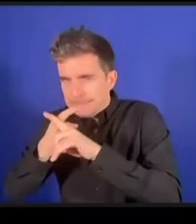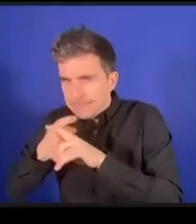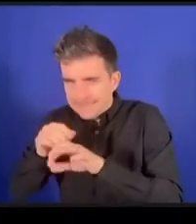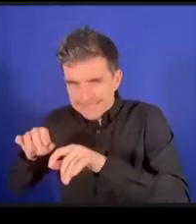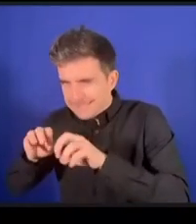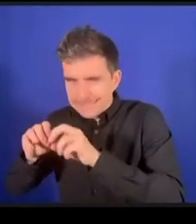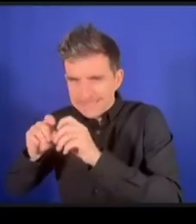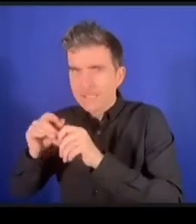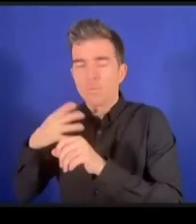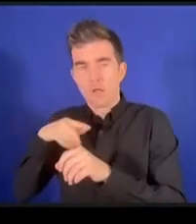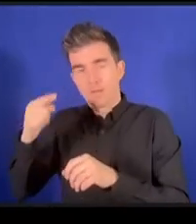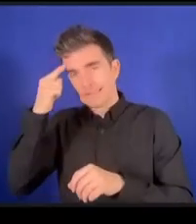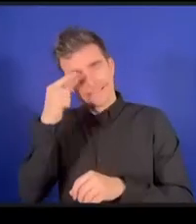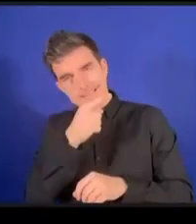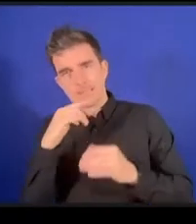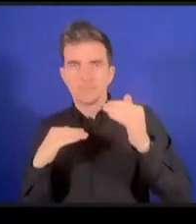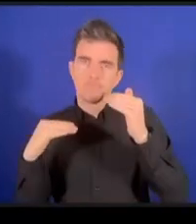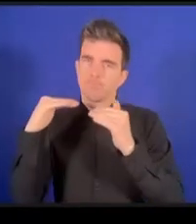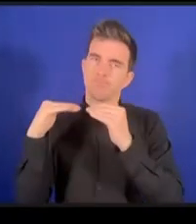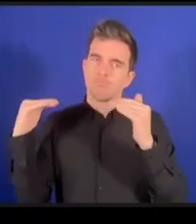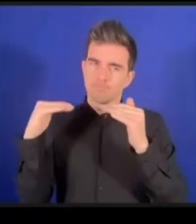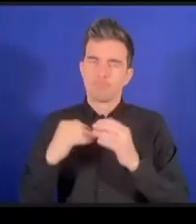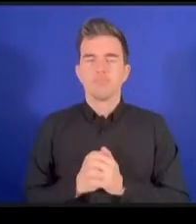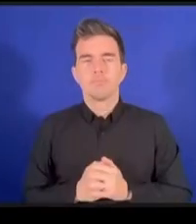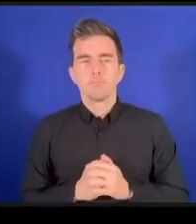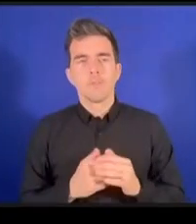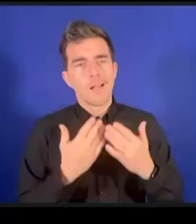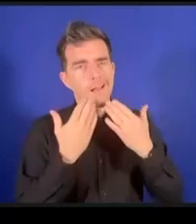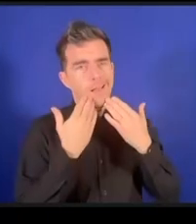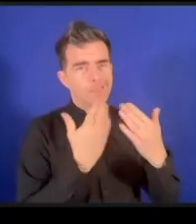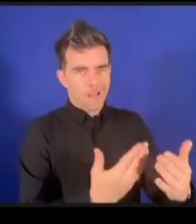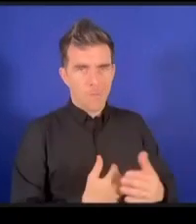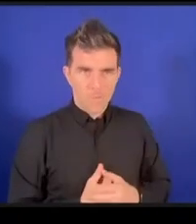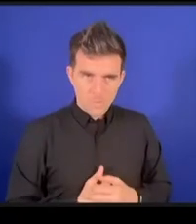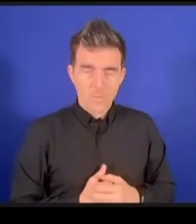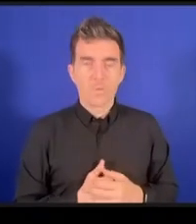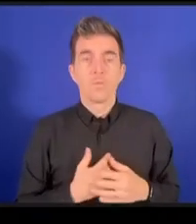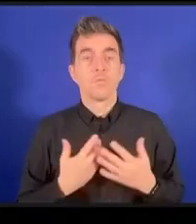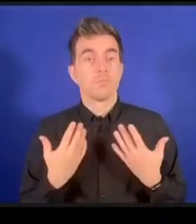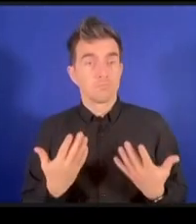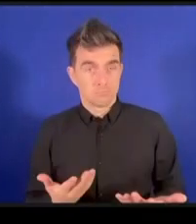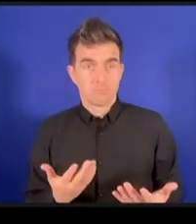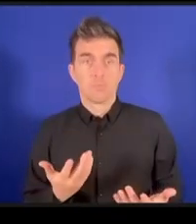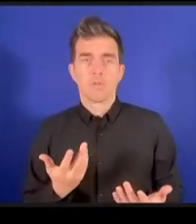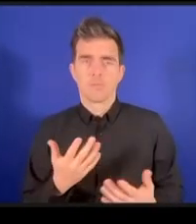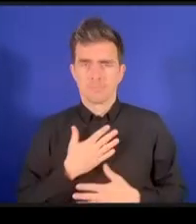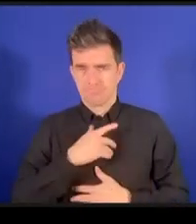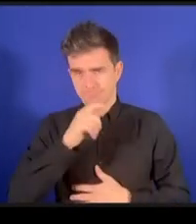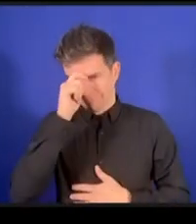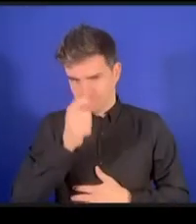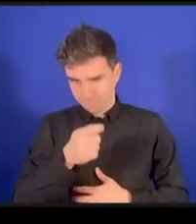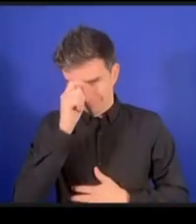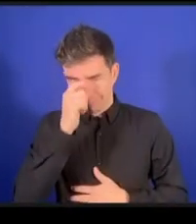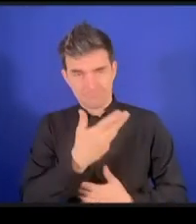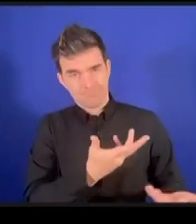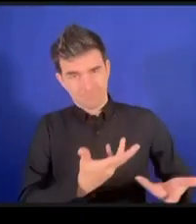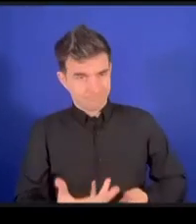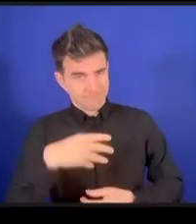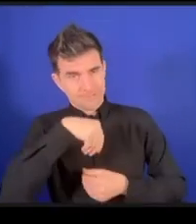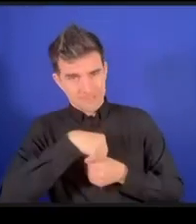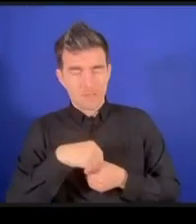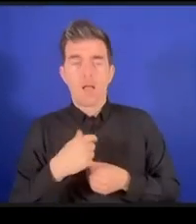Хамед для нас огромная честь что вы принимаете участие в этом заседании даже можете задать вопрос